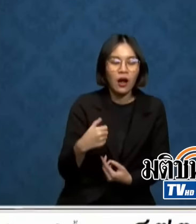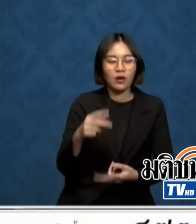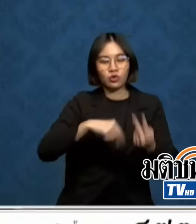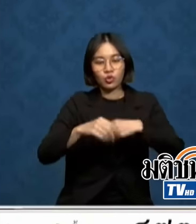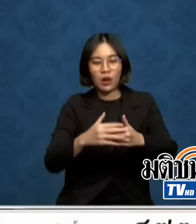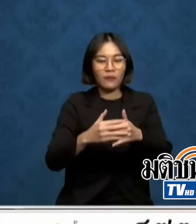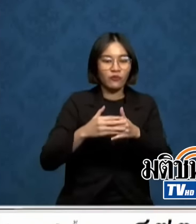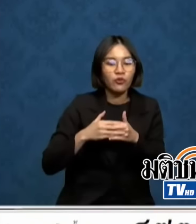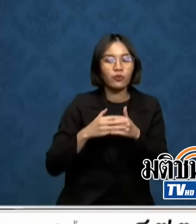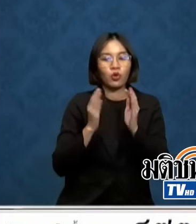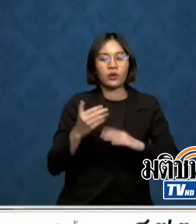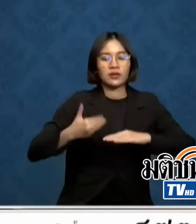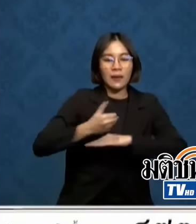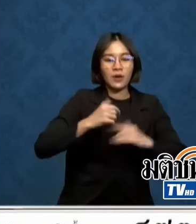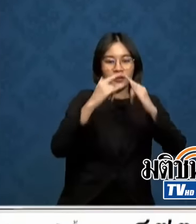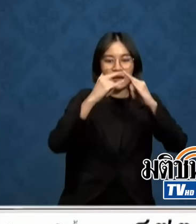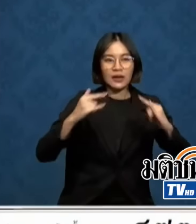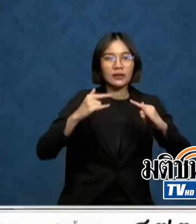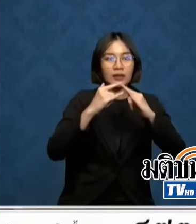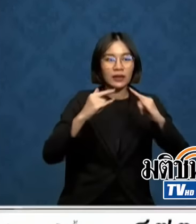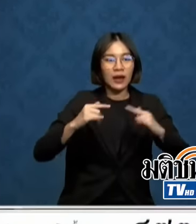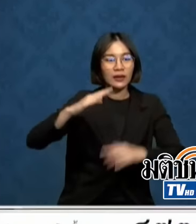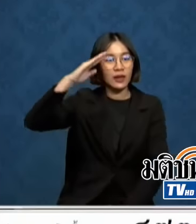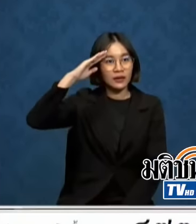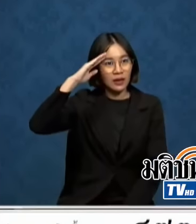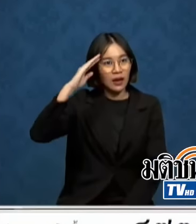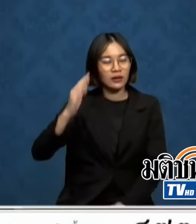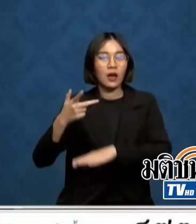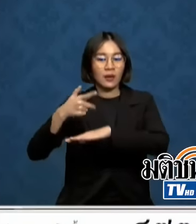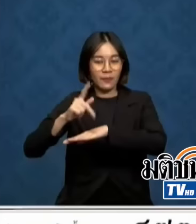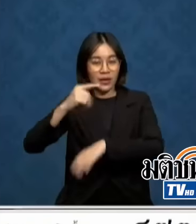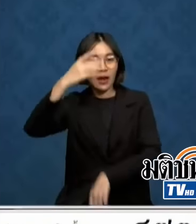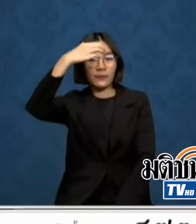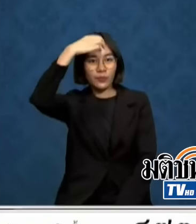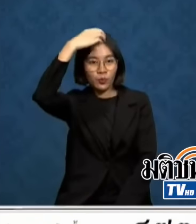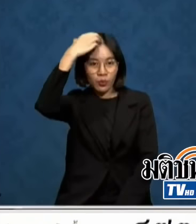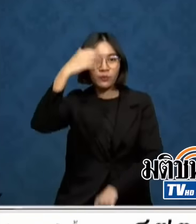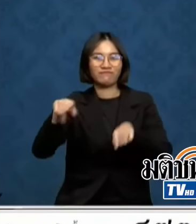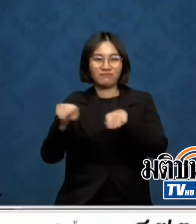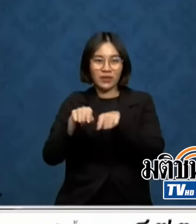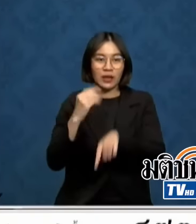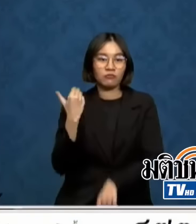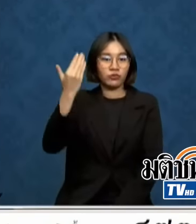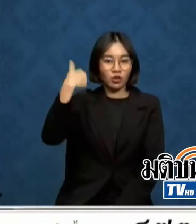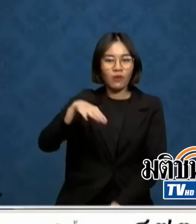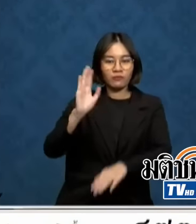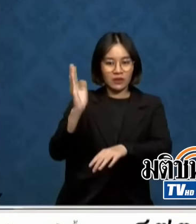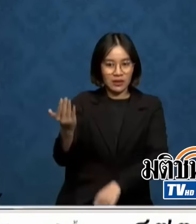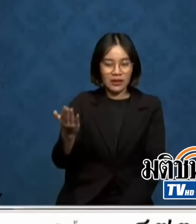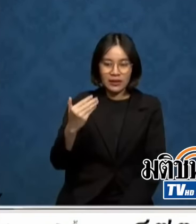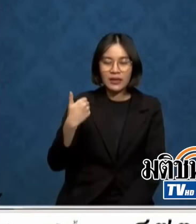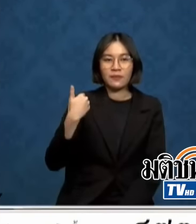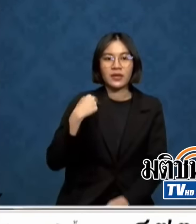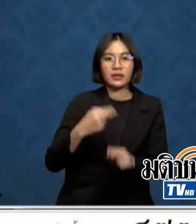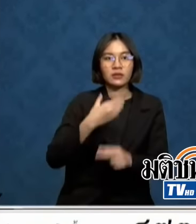การเมืองในค่ายทหารไม่ว่าจะเป็นท่านประธานเองคือท่านท่านวันมูฮัมหมัดนมัทาก็เคยถูกเรียกตัวท่าน